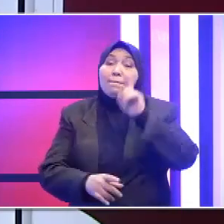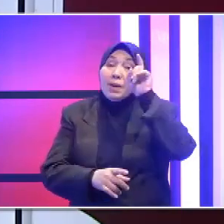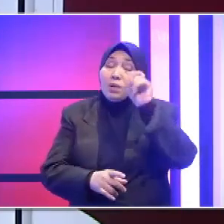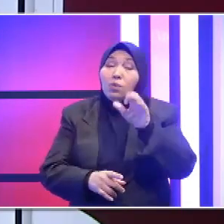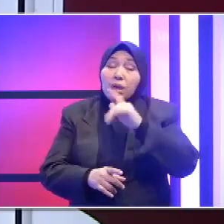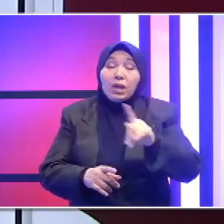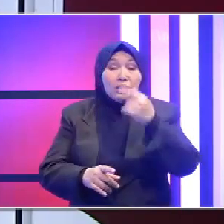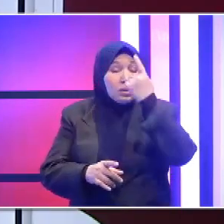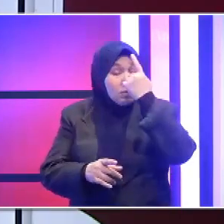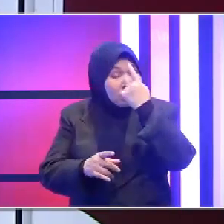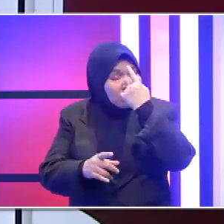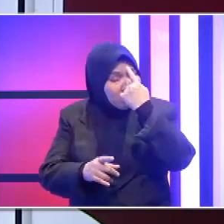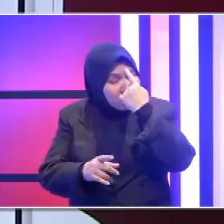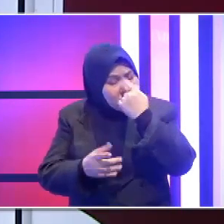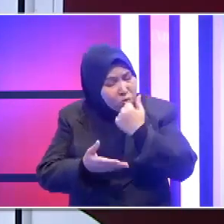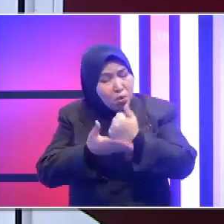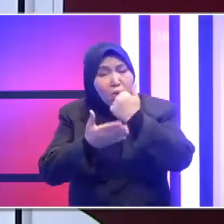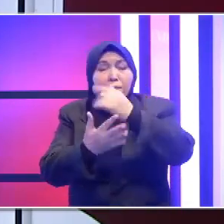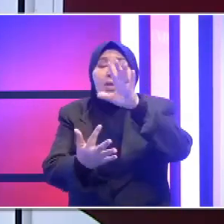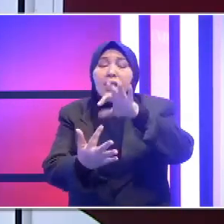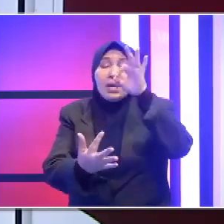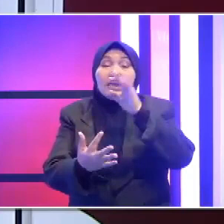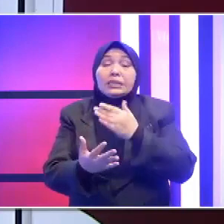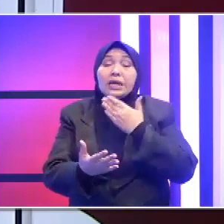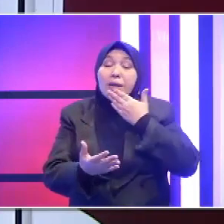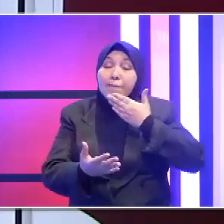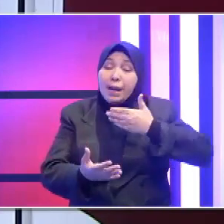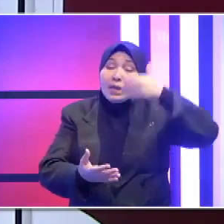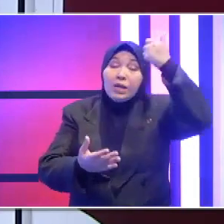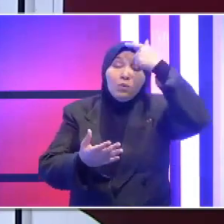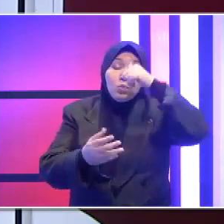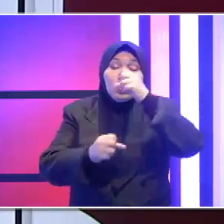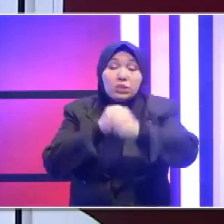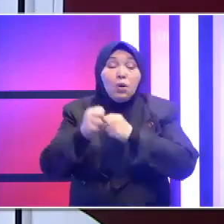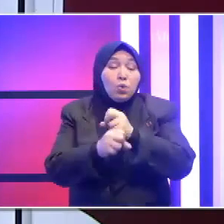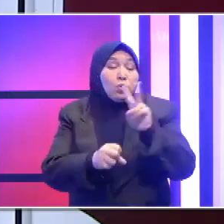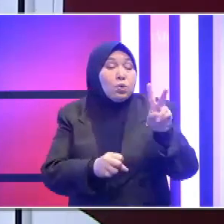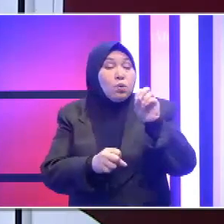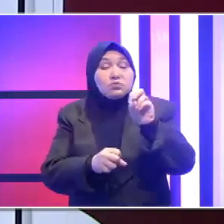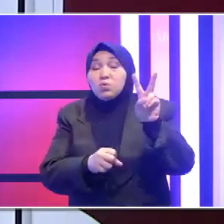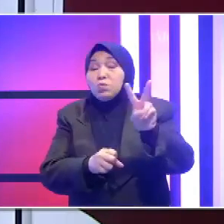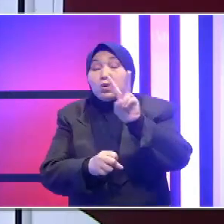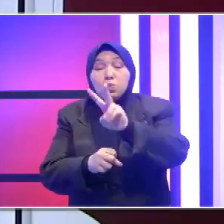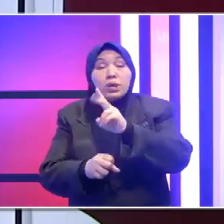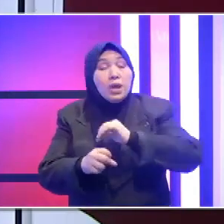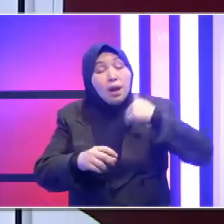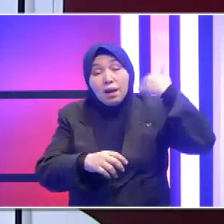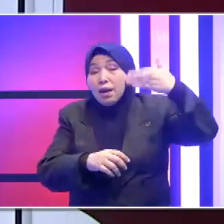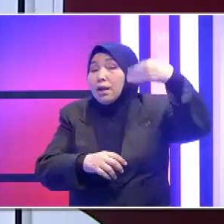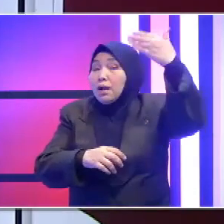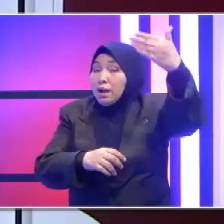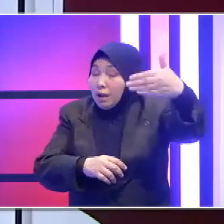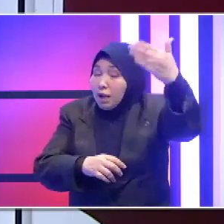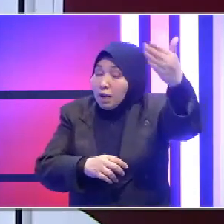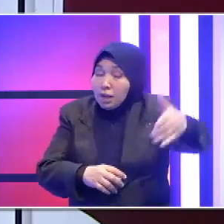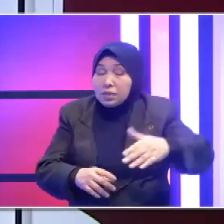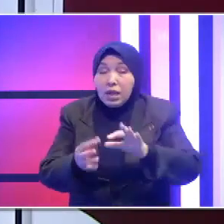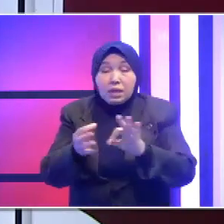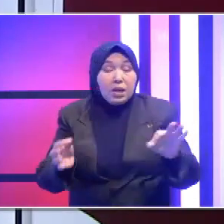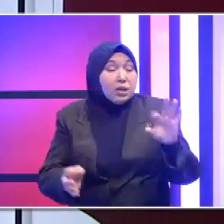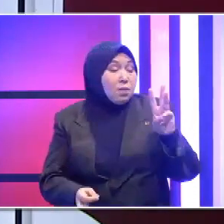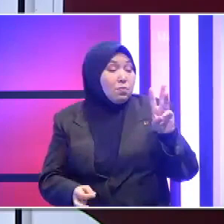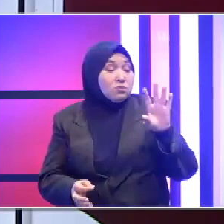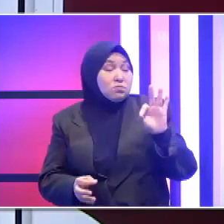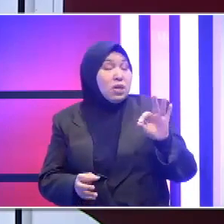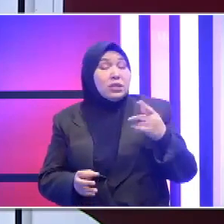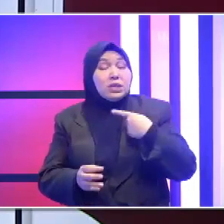tolong pilihkan yang terbaik untuk t 2022 yang mendatang dan ayat 69 kita baca sekali lagi